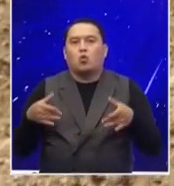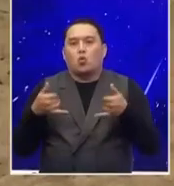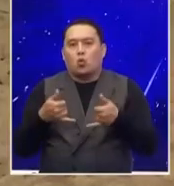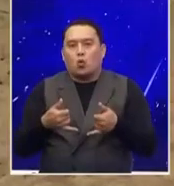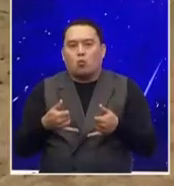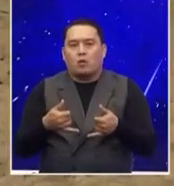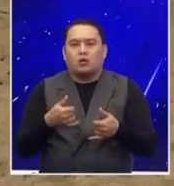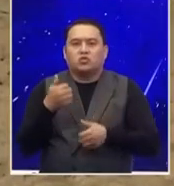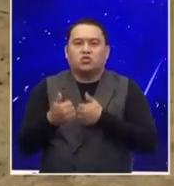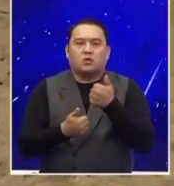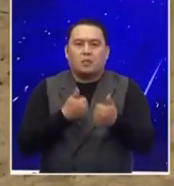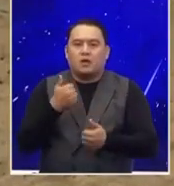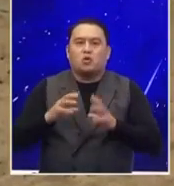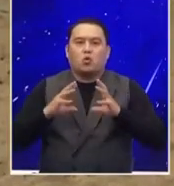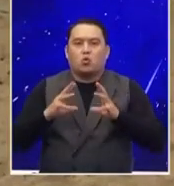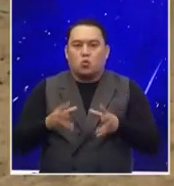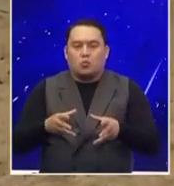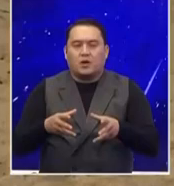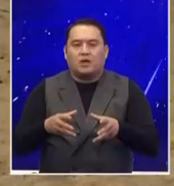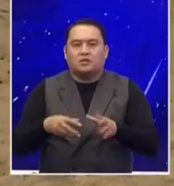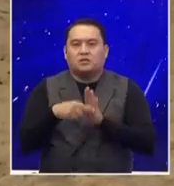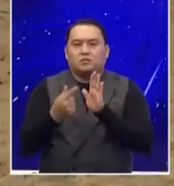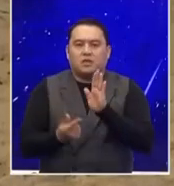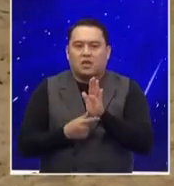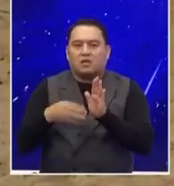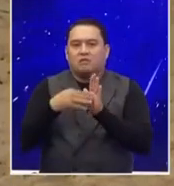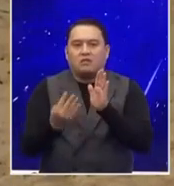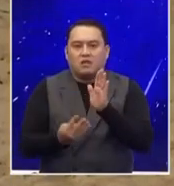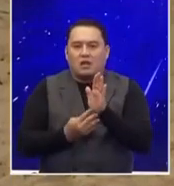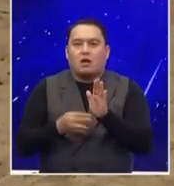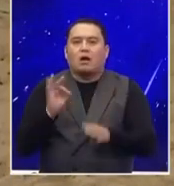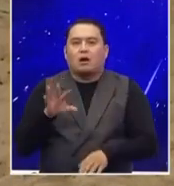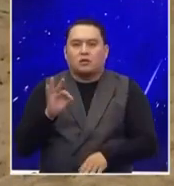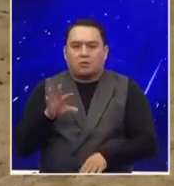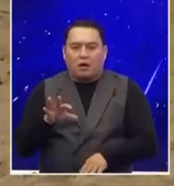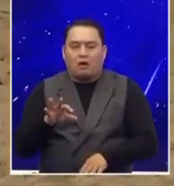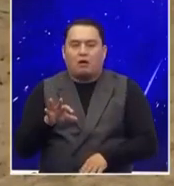это клубный чемпионат, который будет проходить с 17 по 19 октября.